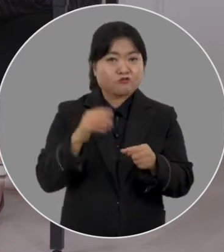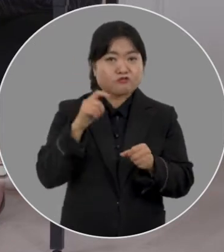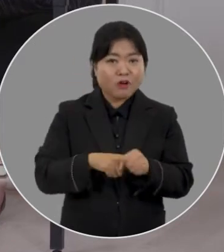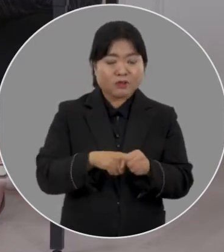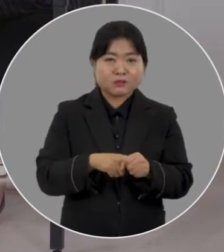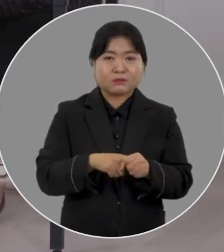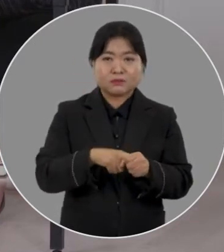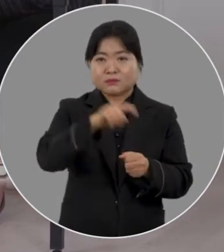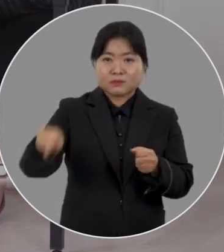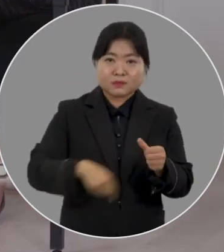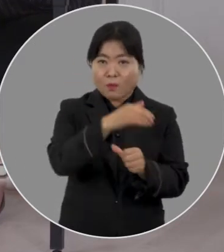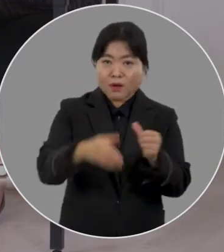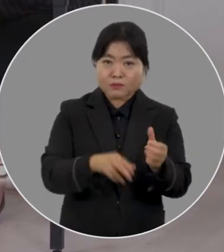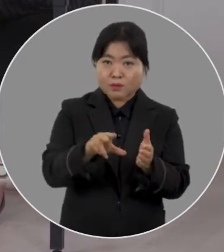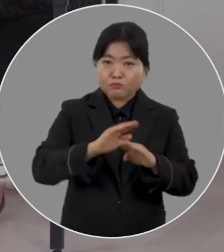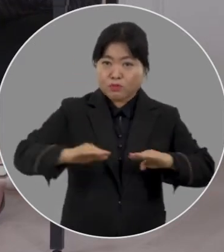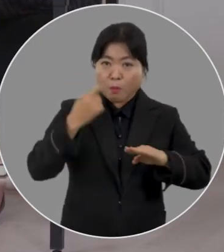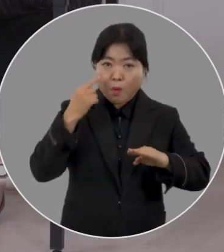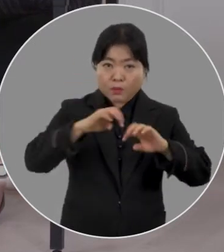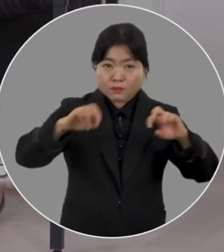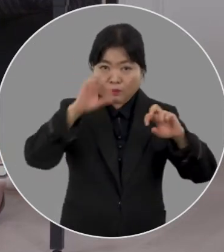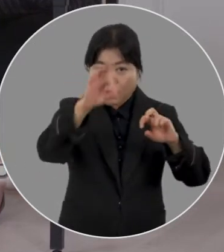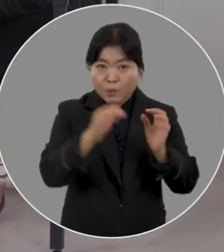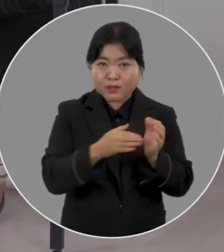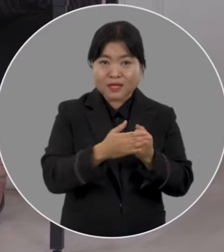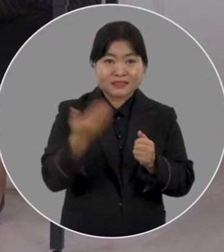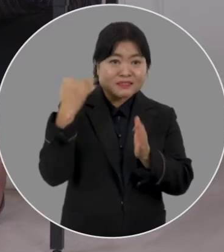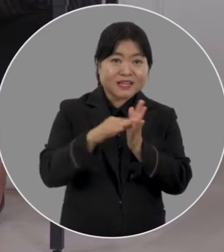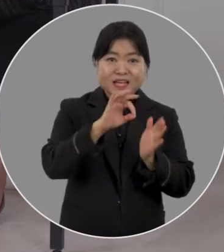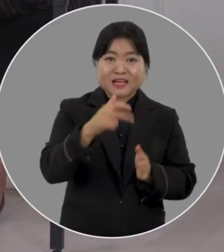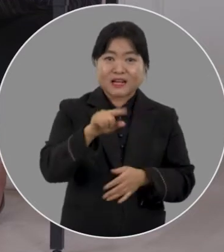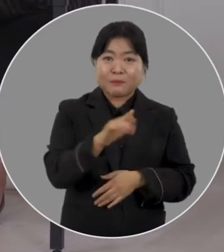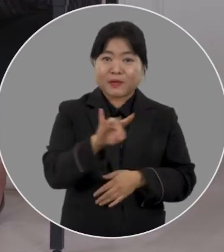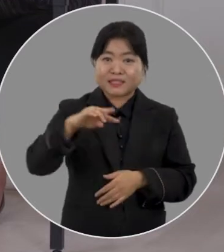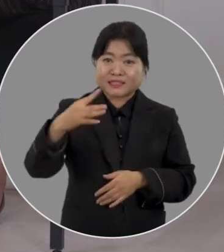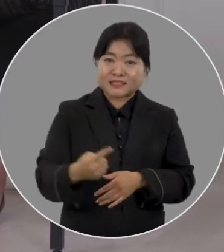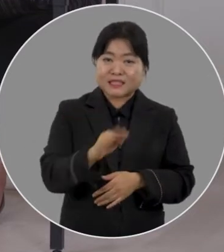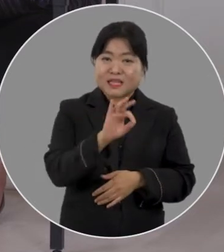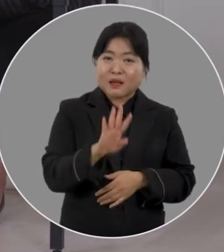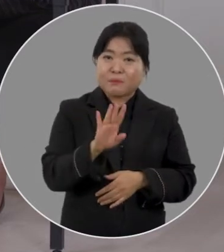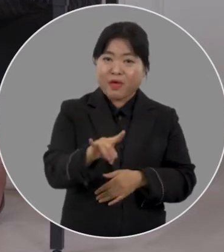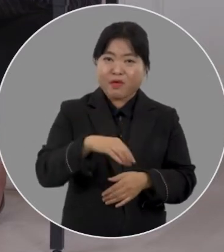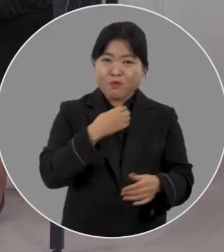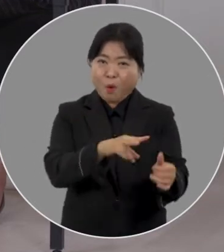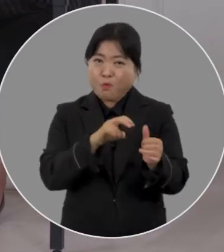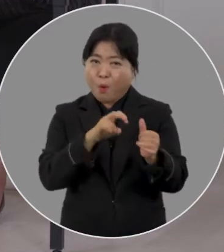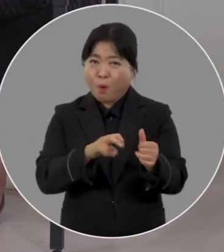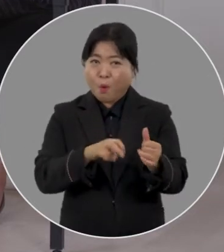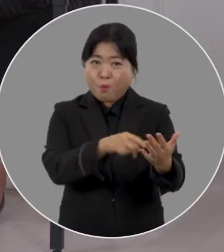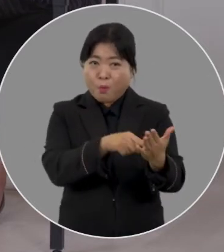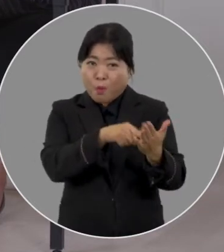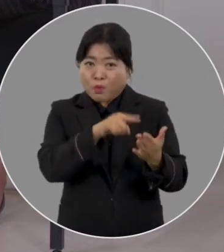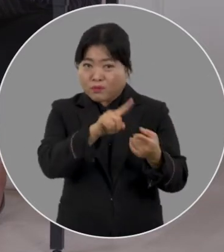맥락에서 풀어보려고 들여다 보니까 당시에 이제 일간베스트 일베 사이트에서의 그런 혐오 표현이 많이